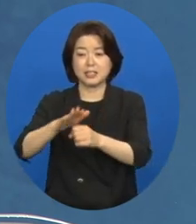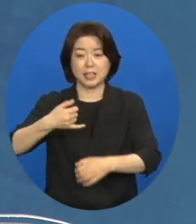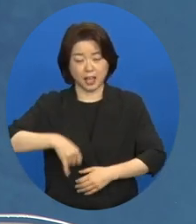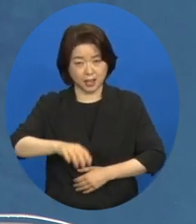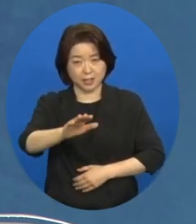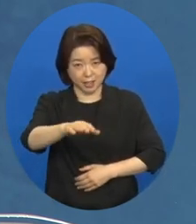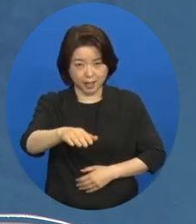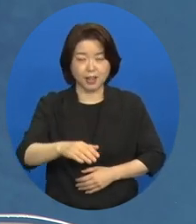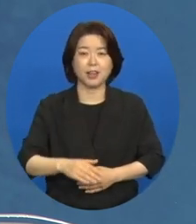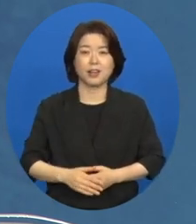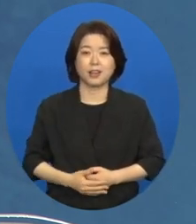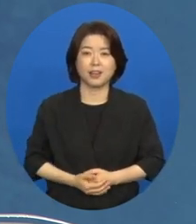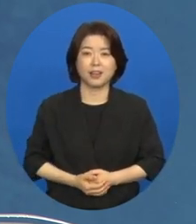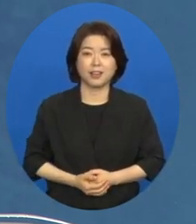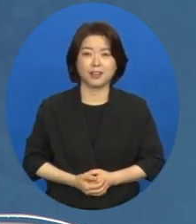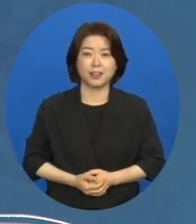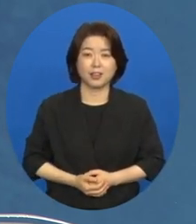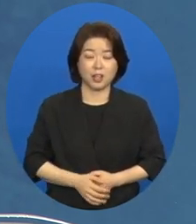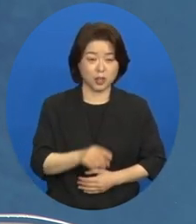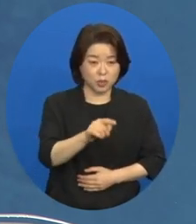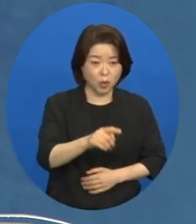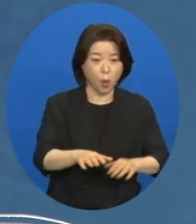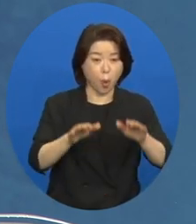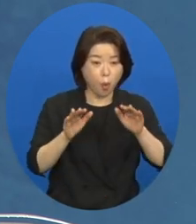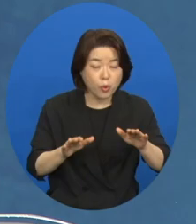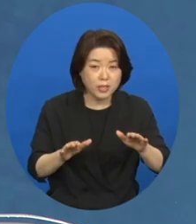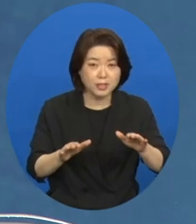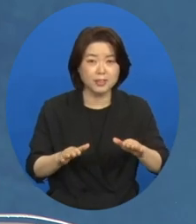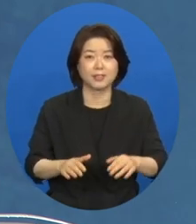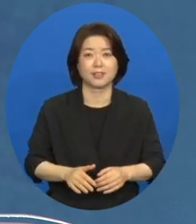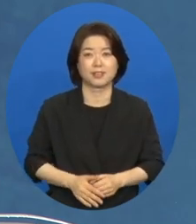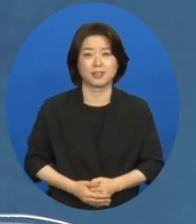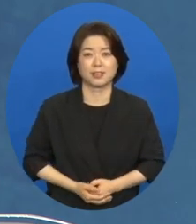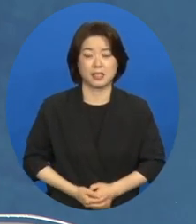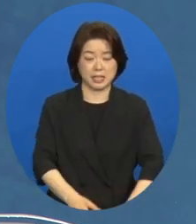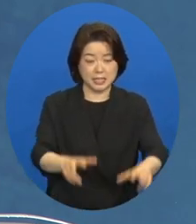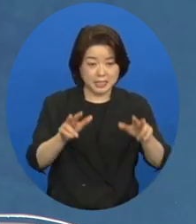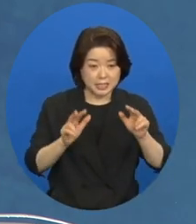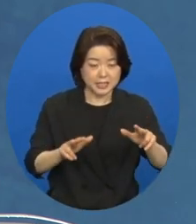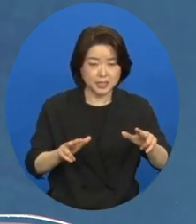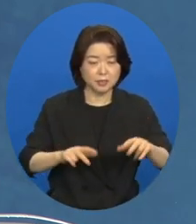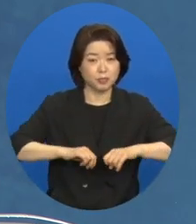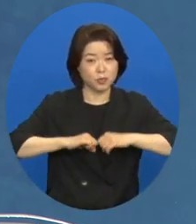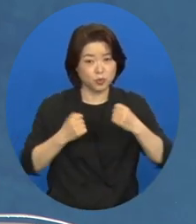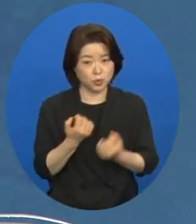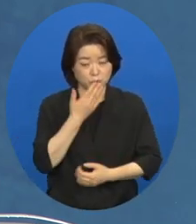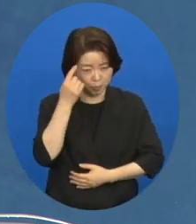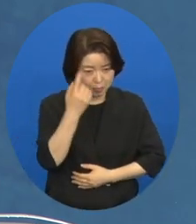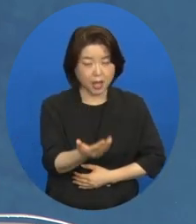딸아, 너 오늘 지금 순종할 수 있겠니?